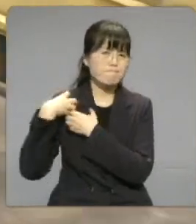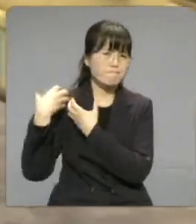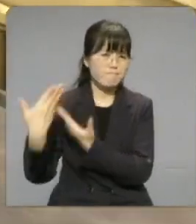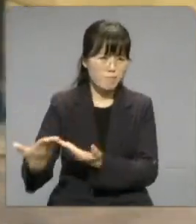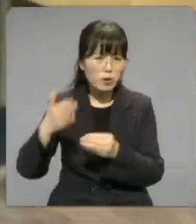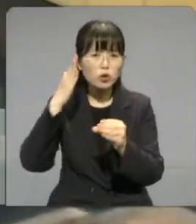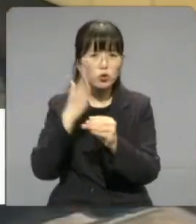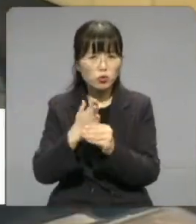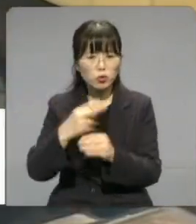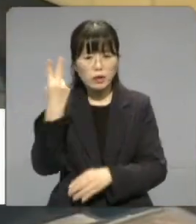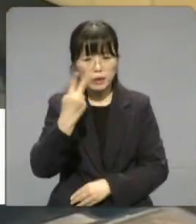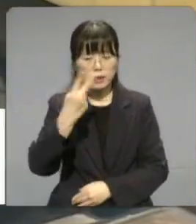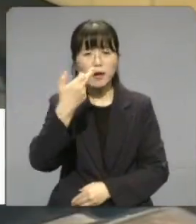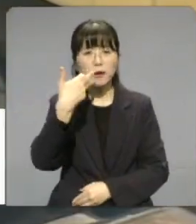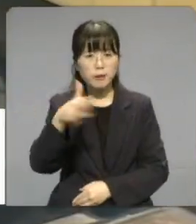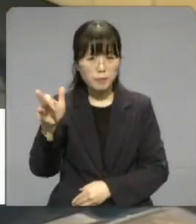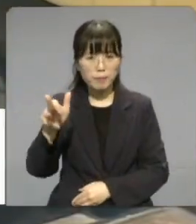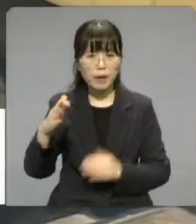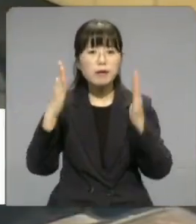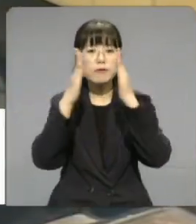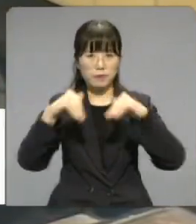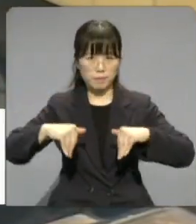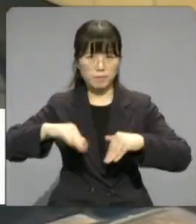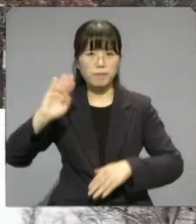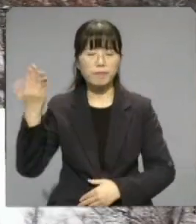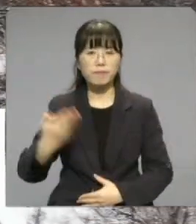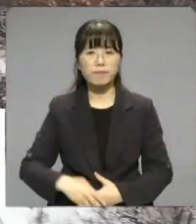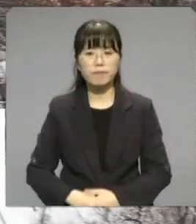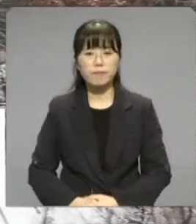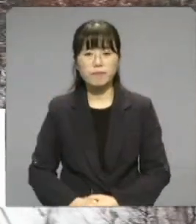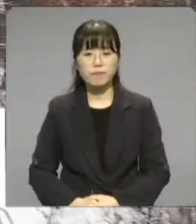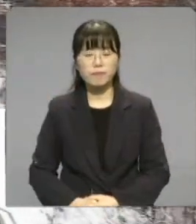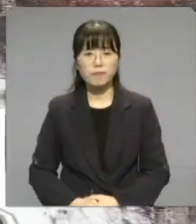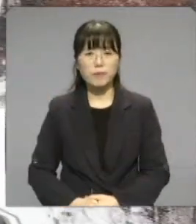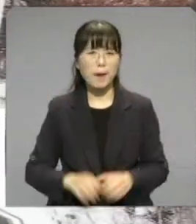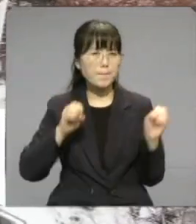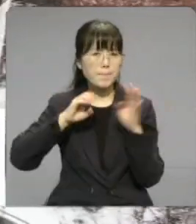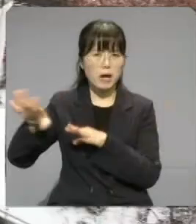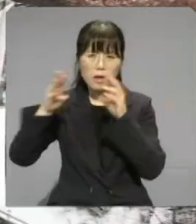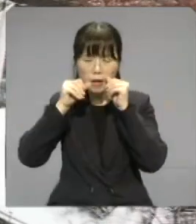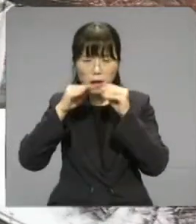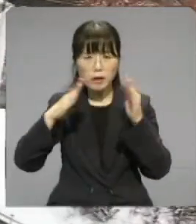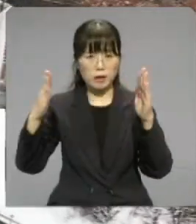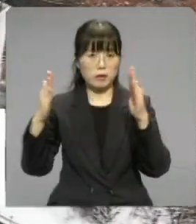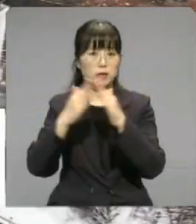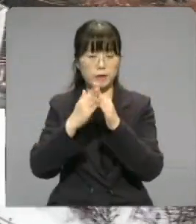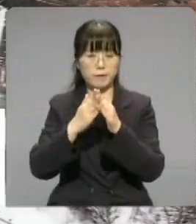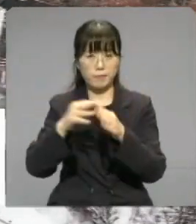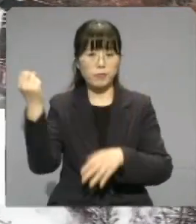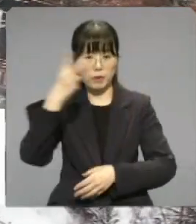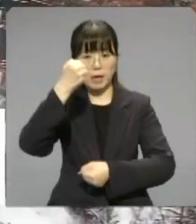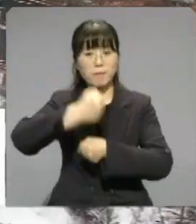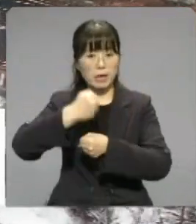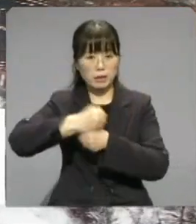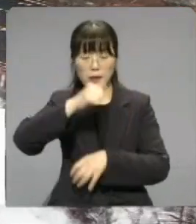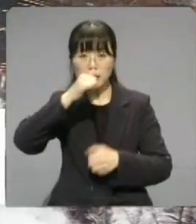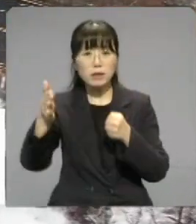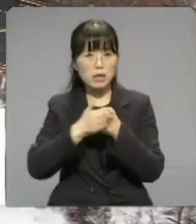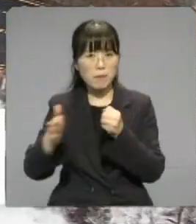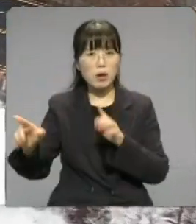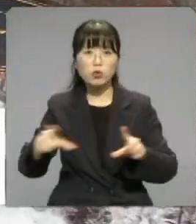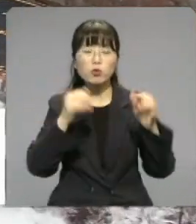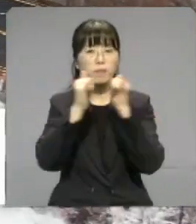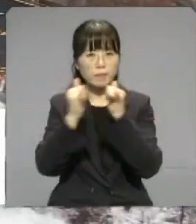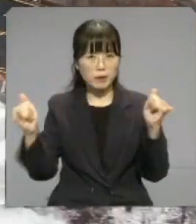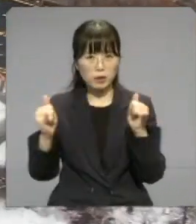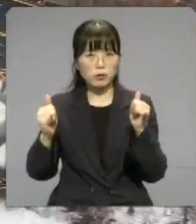방치되다가 2018년에야 철거됐습니다. 버려진 땅이 주거 공간으로 재탄생하면서